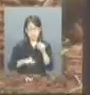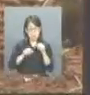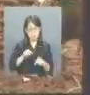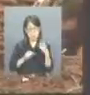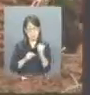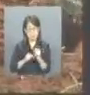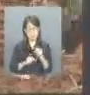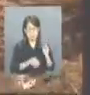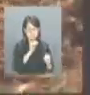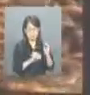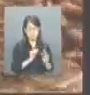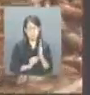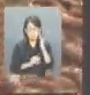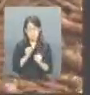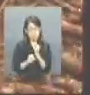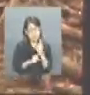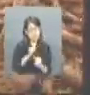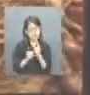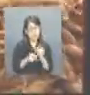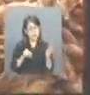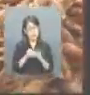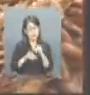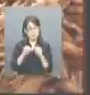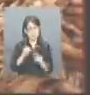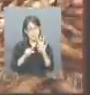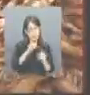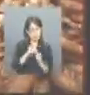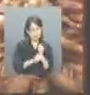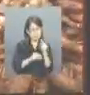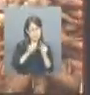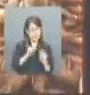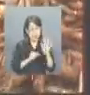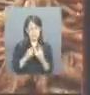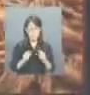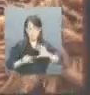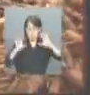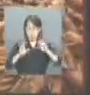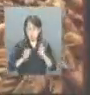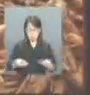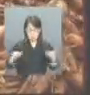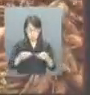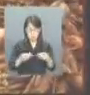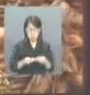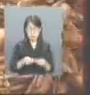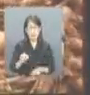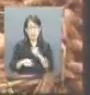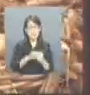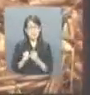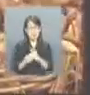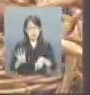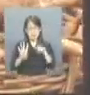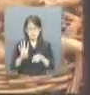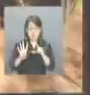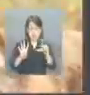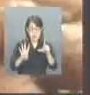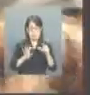นอีกร้อยละ5ต่อปีขณะที่รัฐบาลนั้นจะต้องสมทบเงินเข้ากองทุนประมาณ 4,000 ล้านบาทหรือเฉลี่ย40ล้านบาท